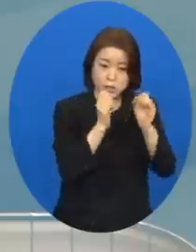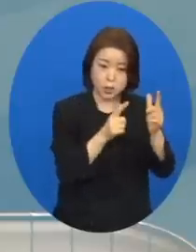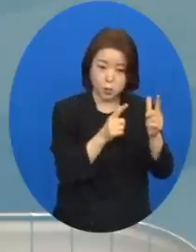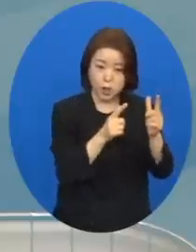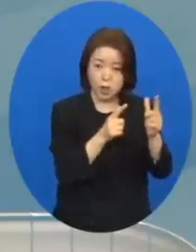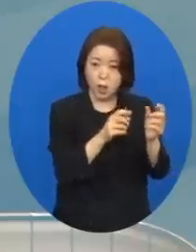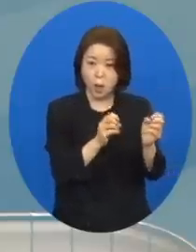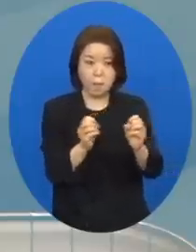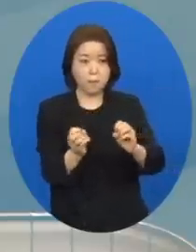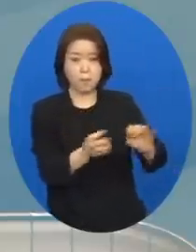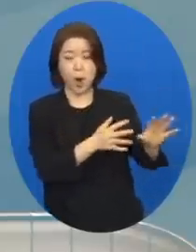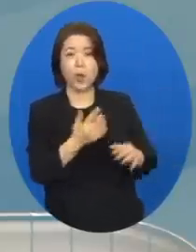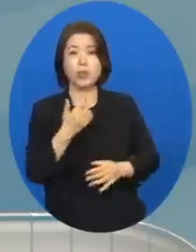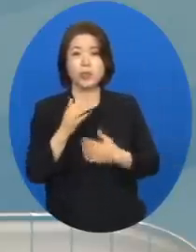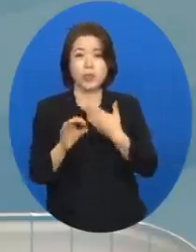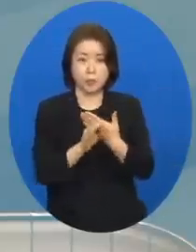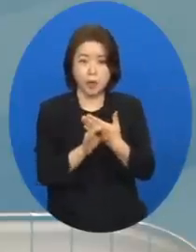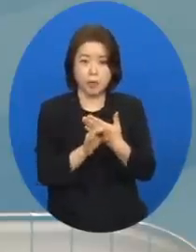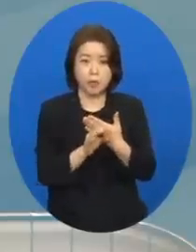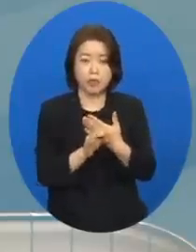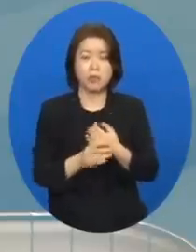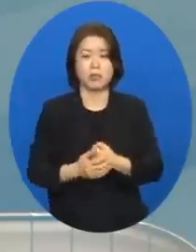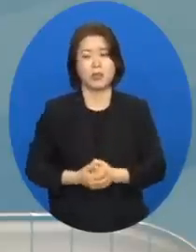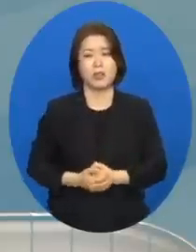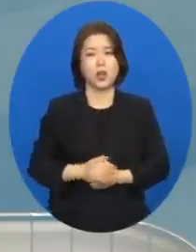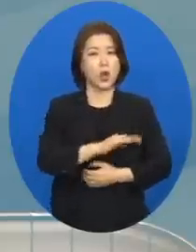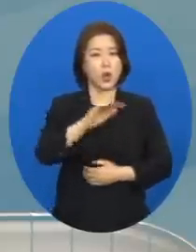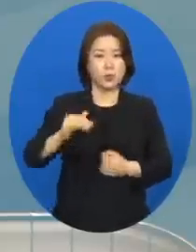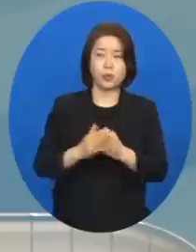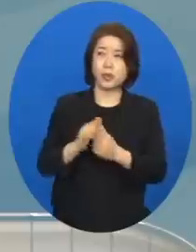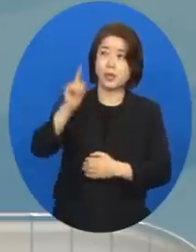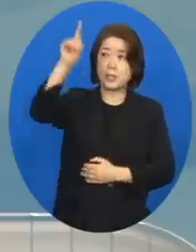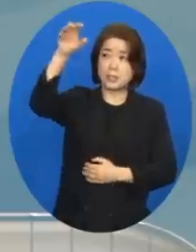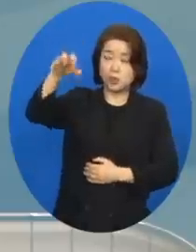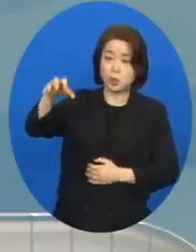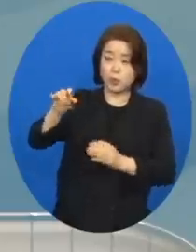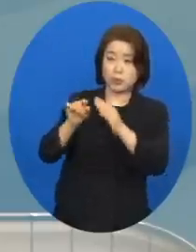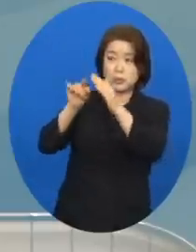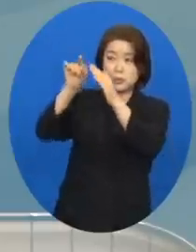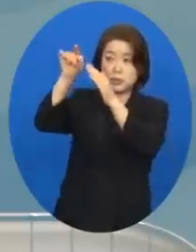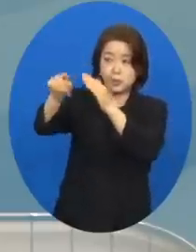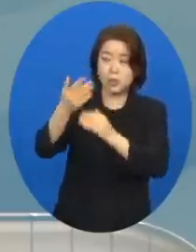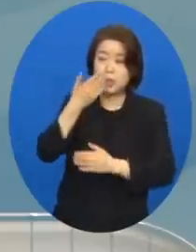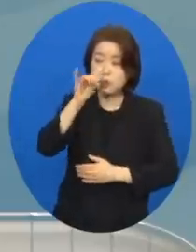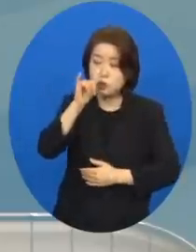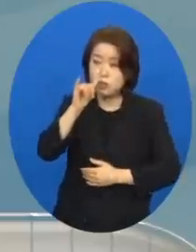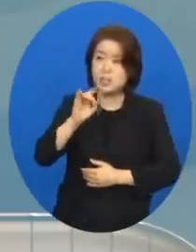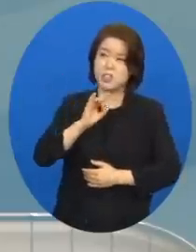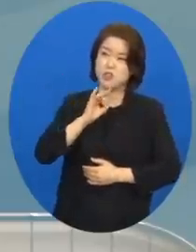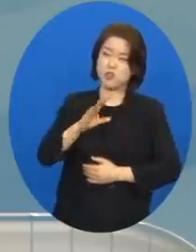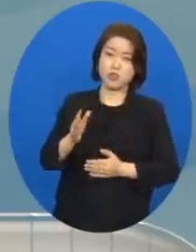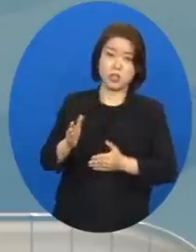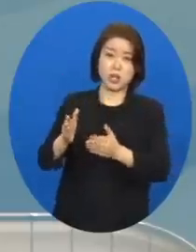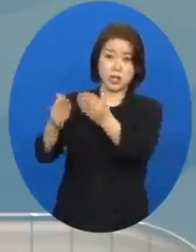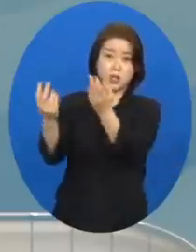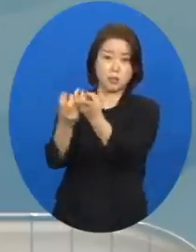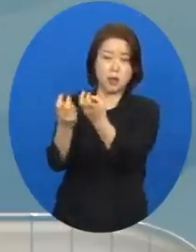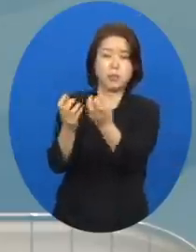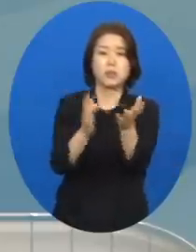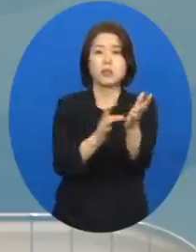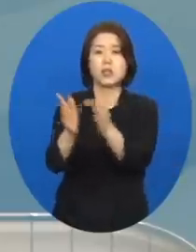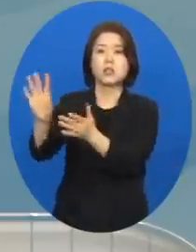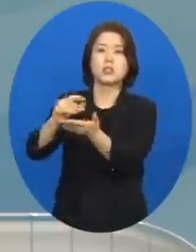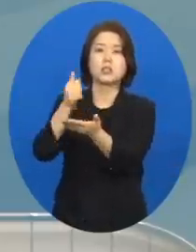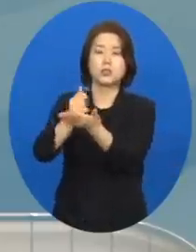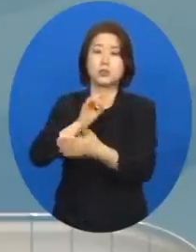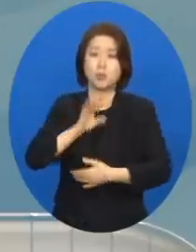놓쳤다면 우리가 천국 문을 들어갈 수 있는 유일한 길은 예수 그리스도밖에 없습니다.